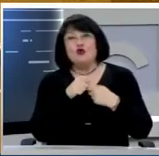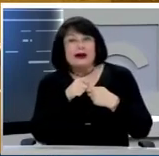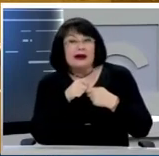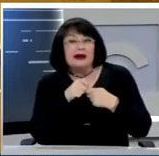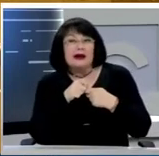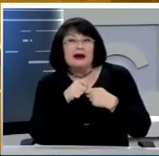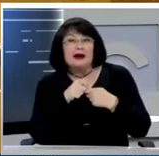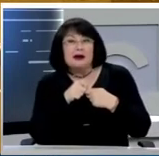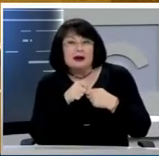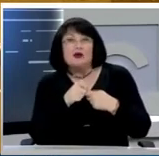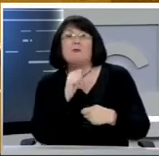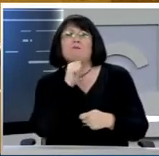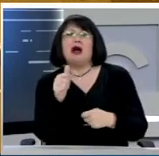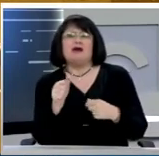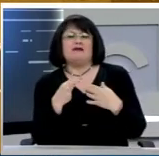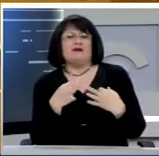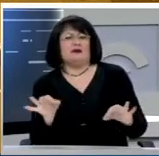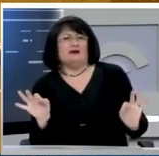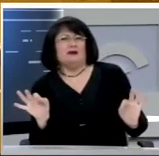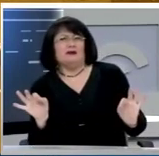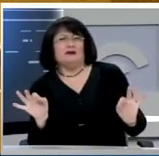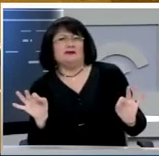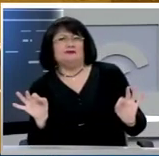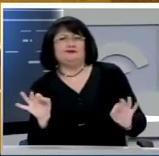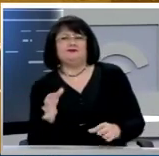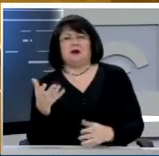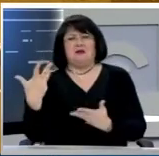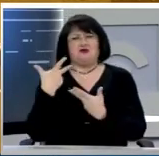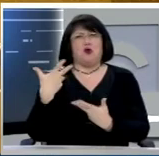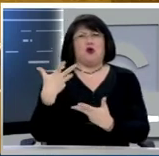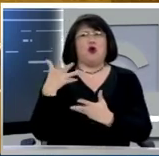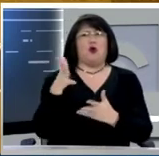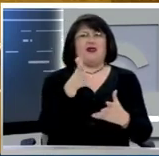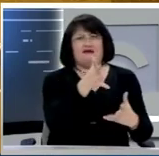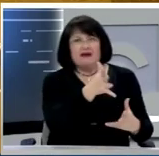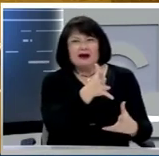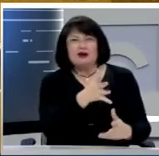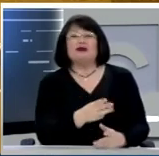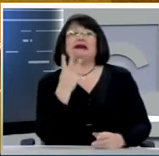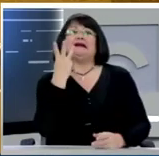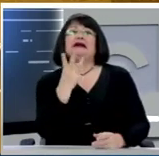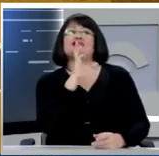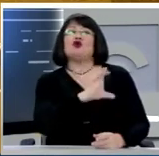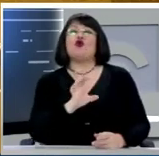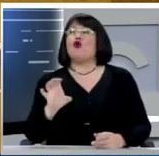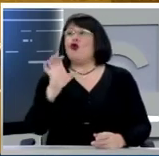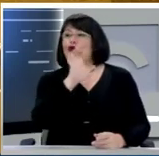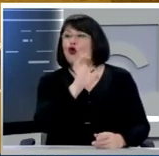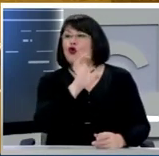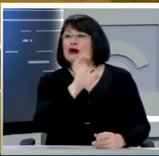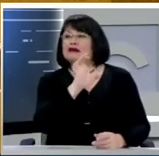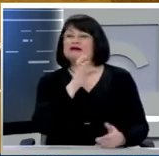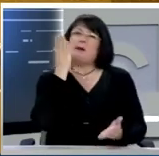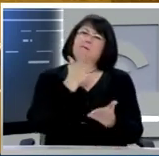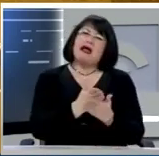μεγάλη μαύρη τρύπα, όπου εκεί μας ταΐζανε το παραμύθι ότι οι τρεις χώρες παίρνουμε το